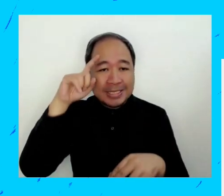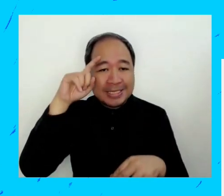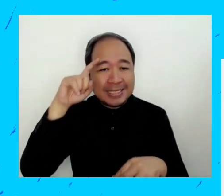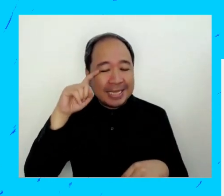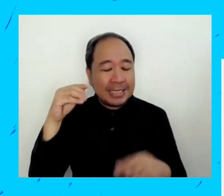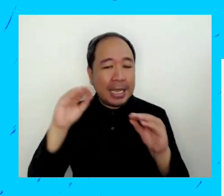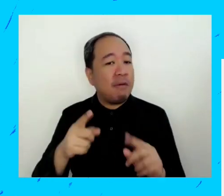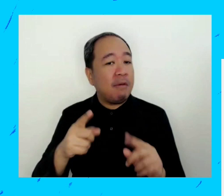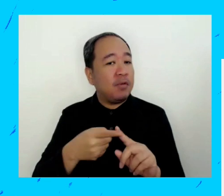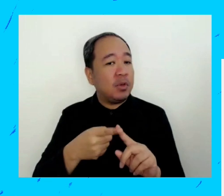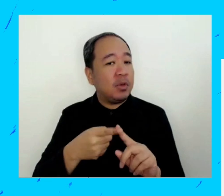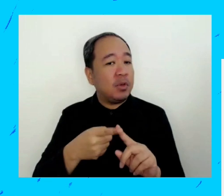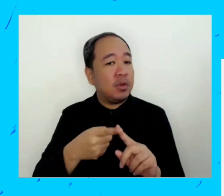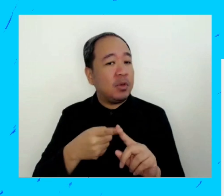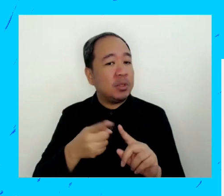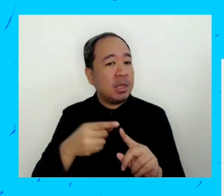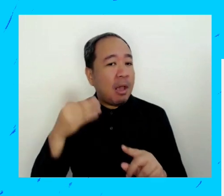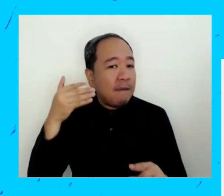sexuelle.